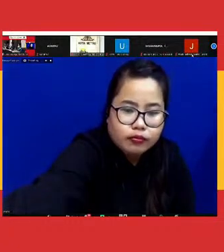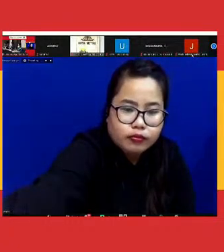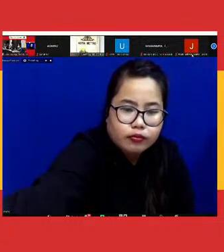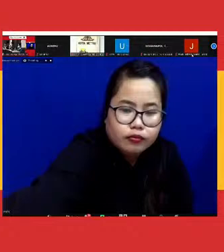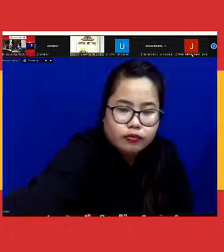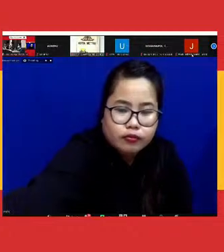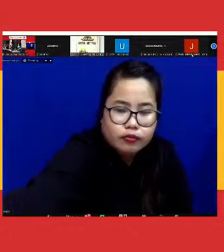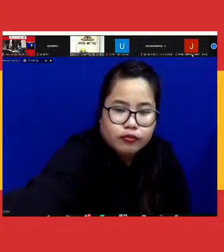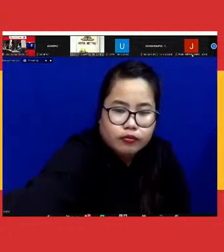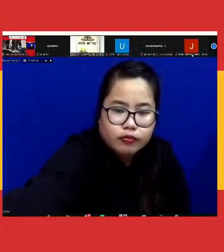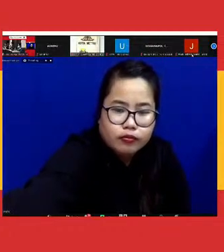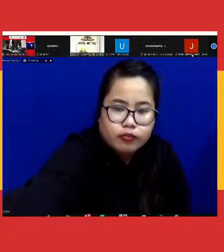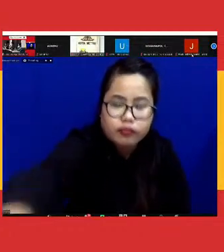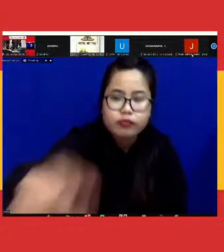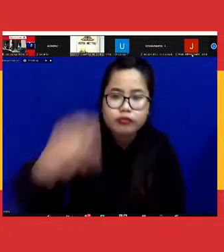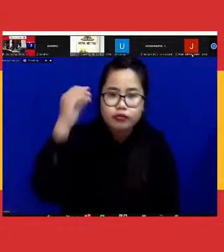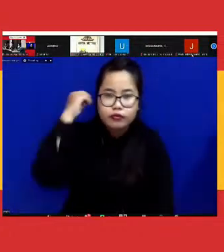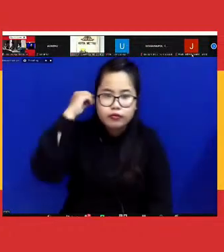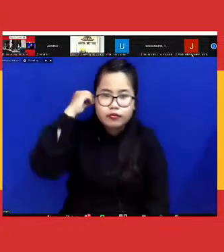Tes.